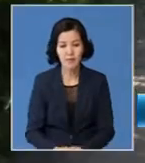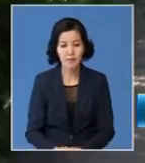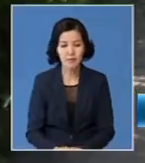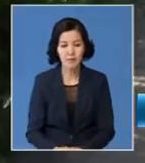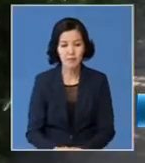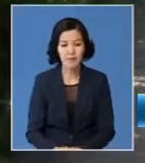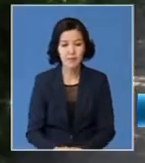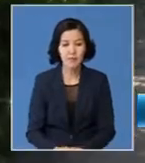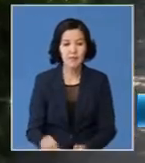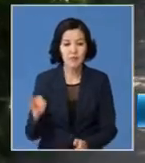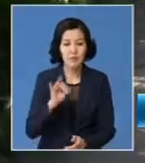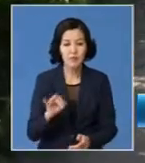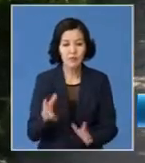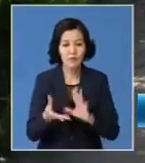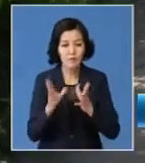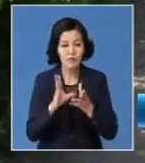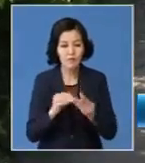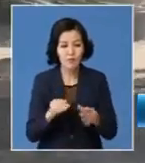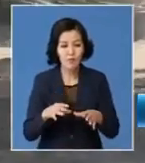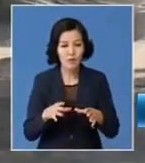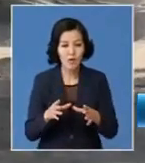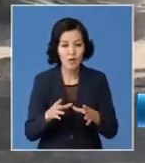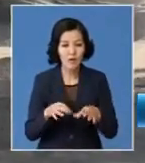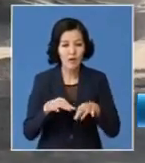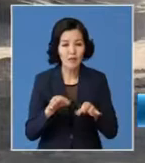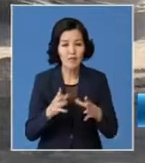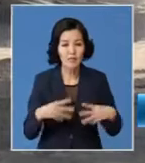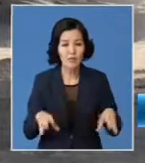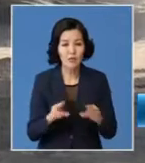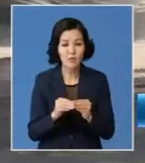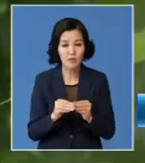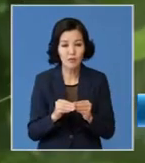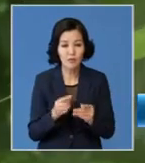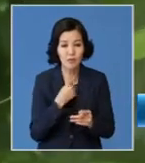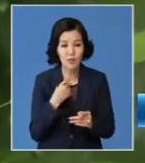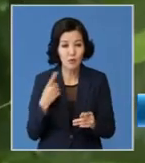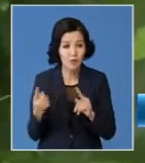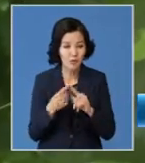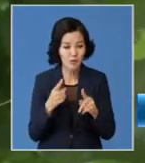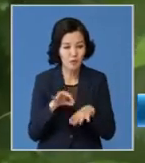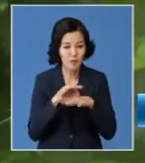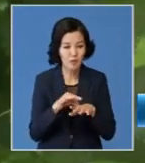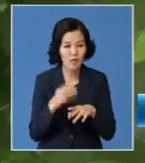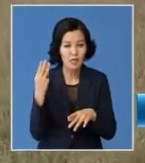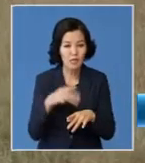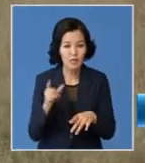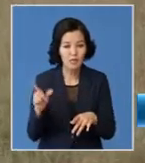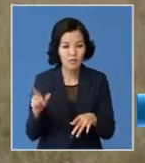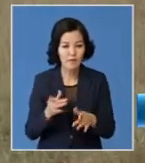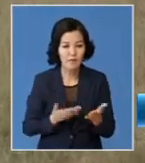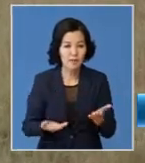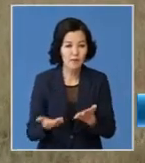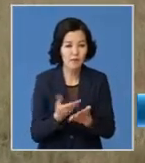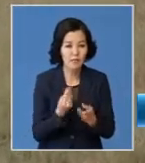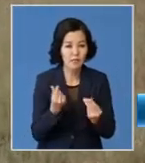благодарность. За всю историю существования автосообществ такая благотворительная акция проводится в Талдыкургане впервые. Порядка 30 человек собрали